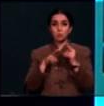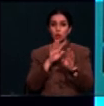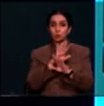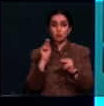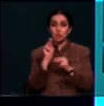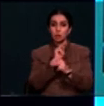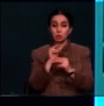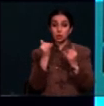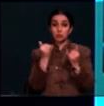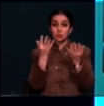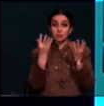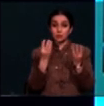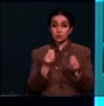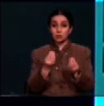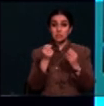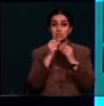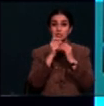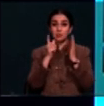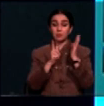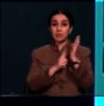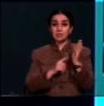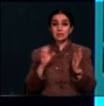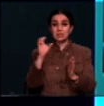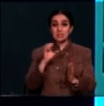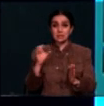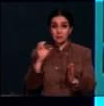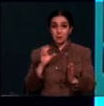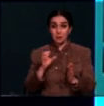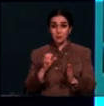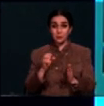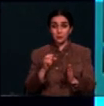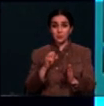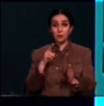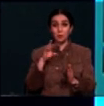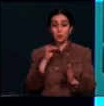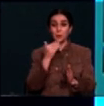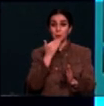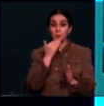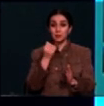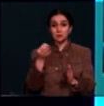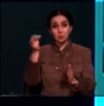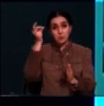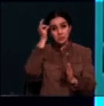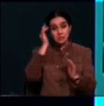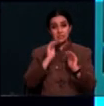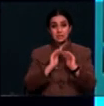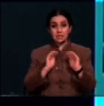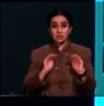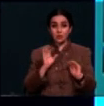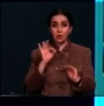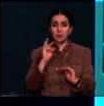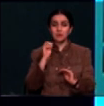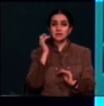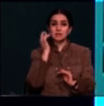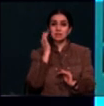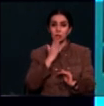был день ее именин, 17 сентября. По милым, отдаленным воспоминаниям детства, она